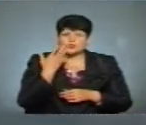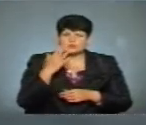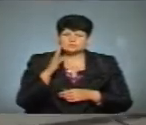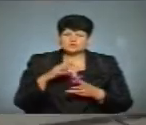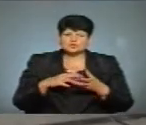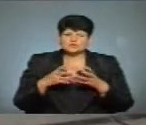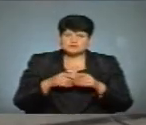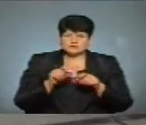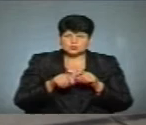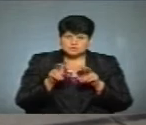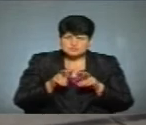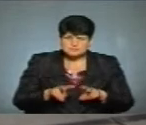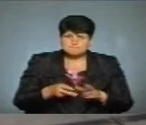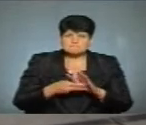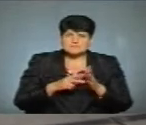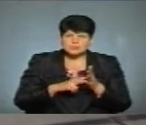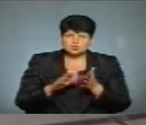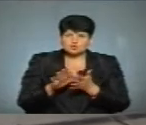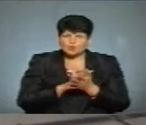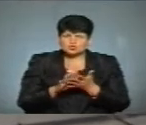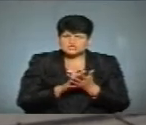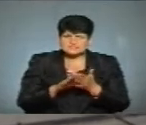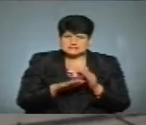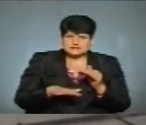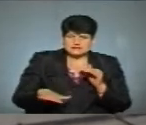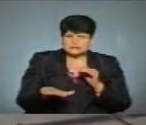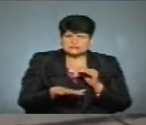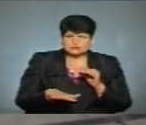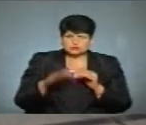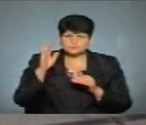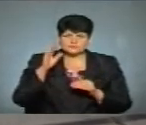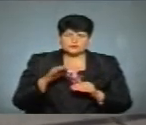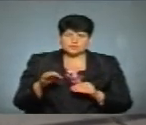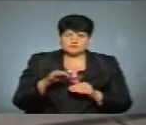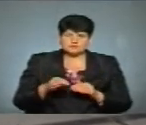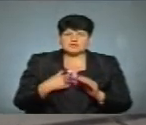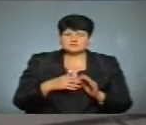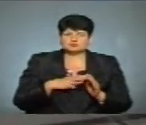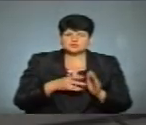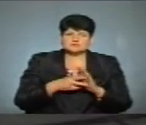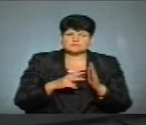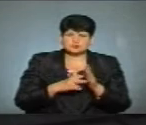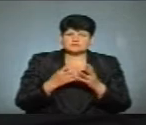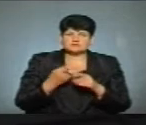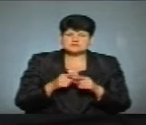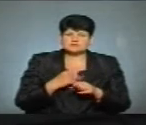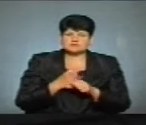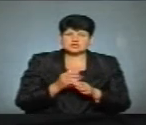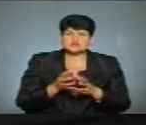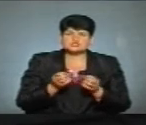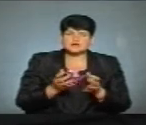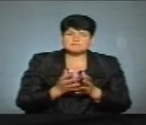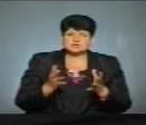результати дослідження, планують очистити дно водойми. Фактично у нас були заплановані ці роботи, але ще більш додало мотивації те,